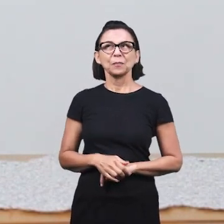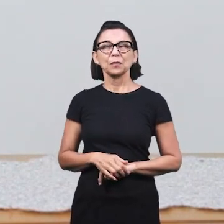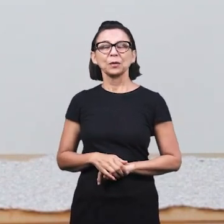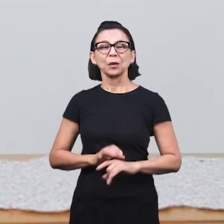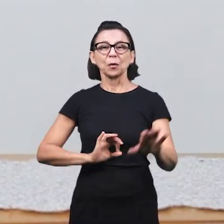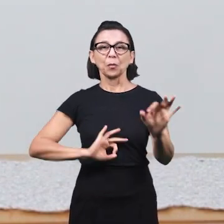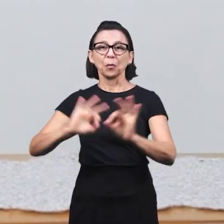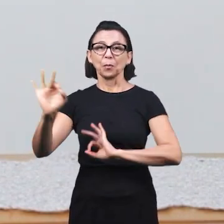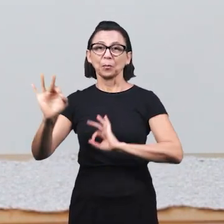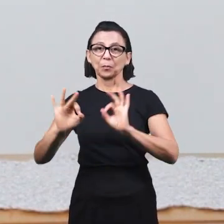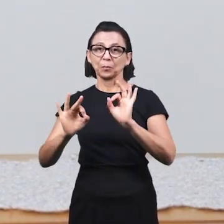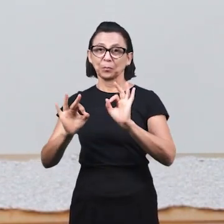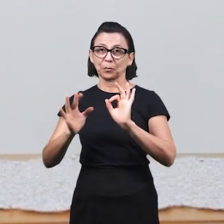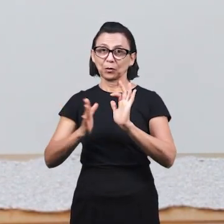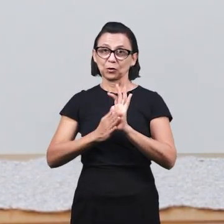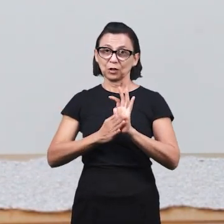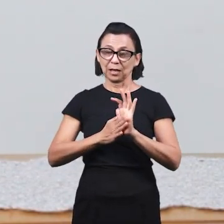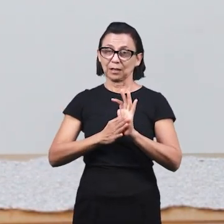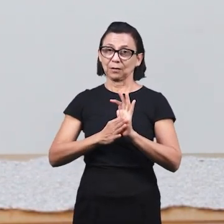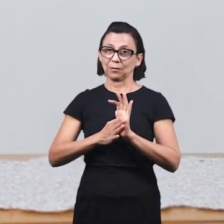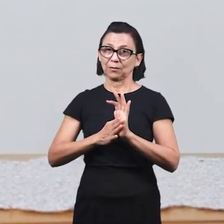Божьем, потому что Бог позволяет нам